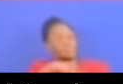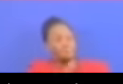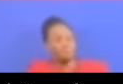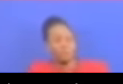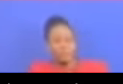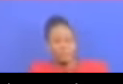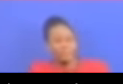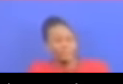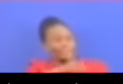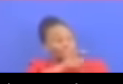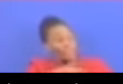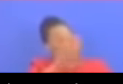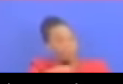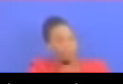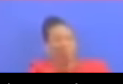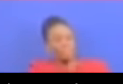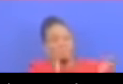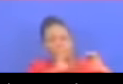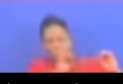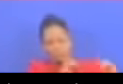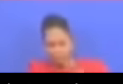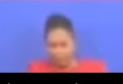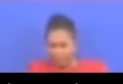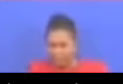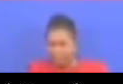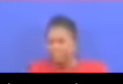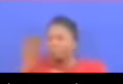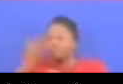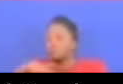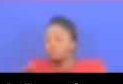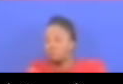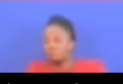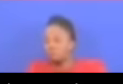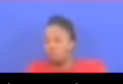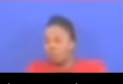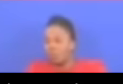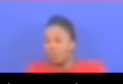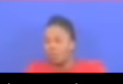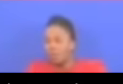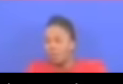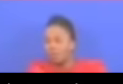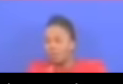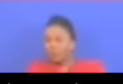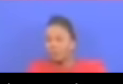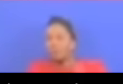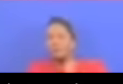valuation kufanyika. Paliuzwa bila mipaka ya shamba kuhakikiwa.